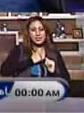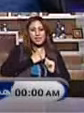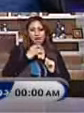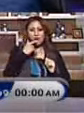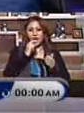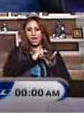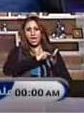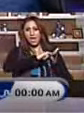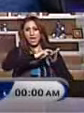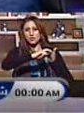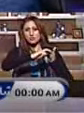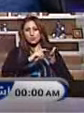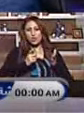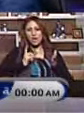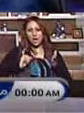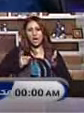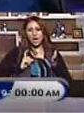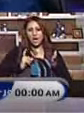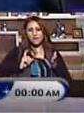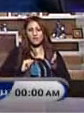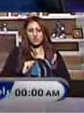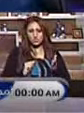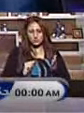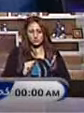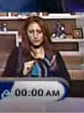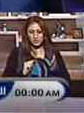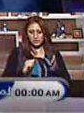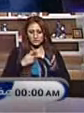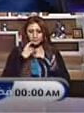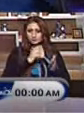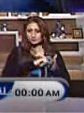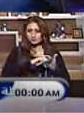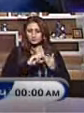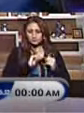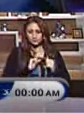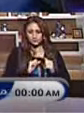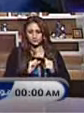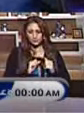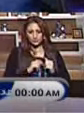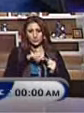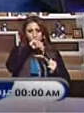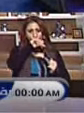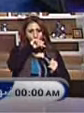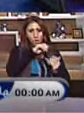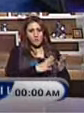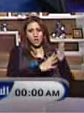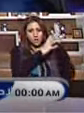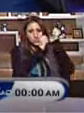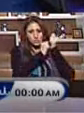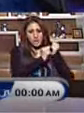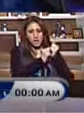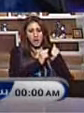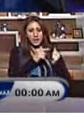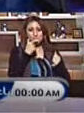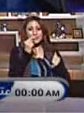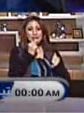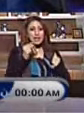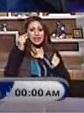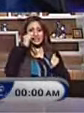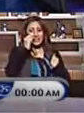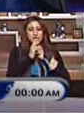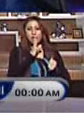دين حق ولا دين باطل باطل باطل تمام والدين الذي عليه رسول الله صلى الله عليه وسلم دين الحق دين الحق لانه من من